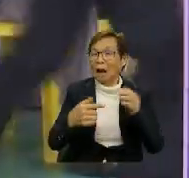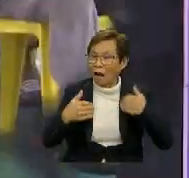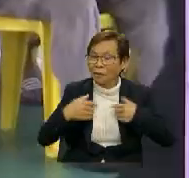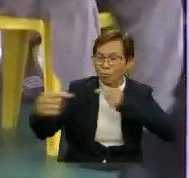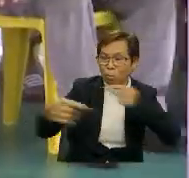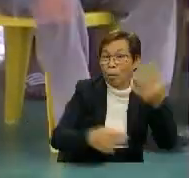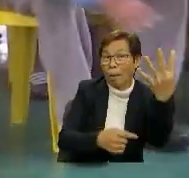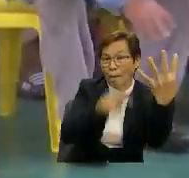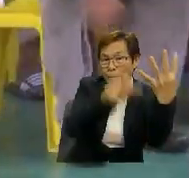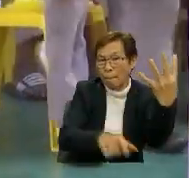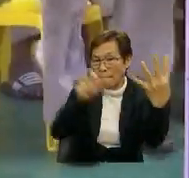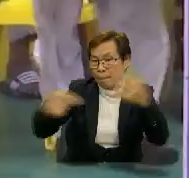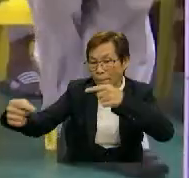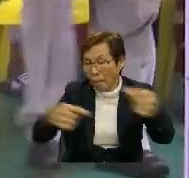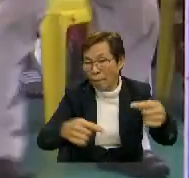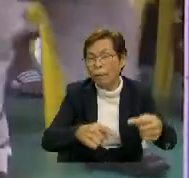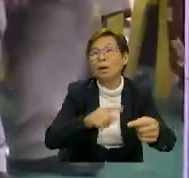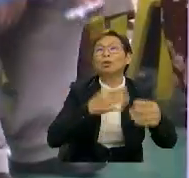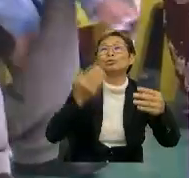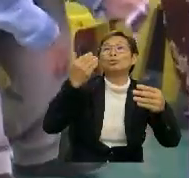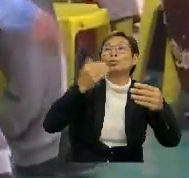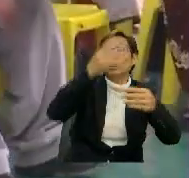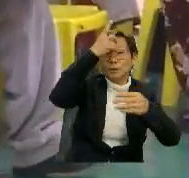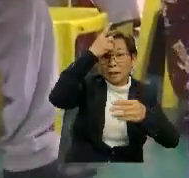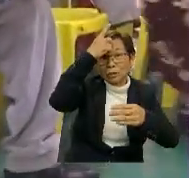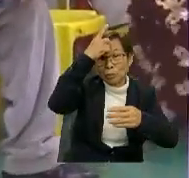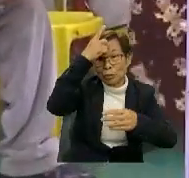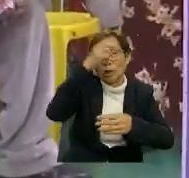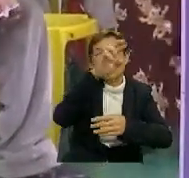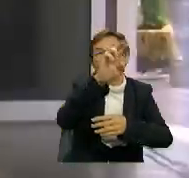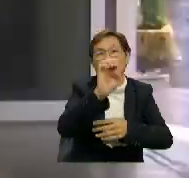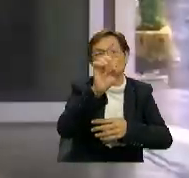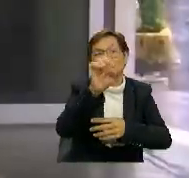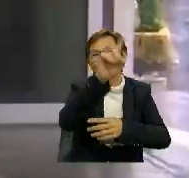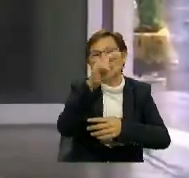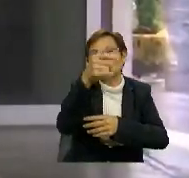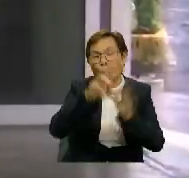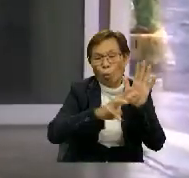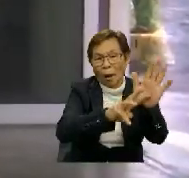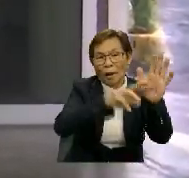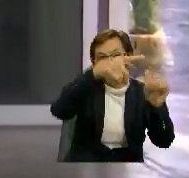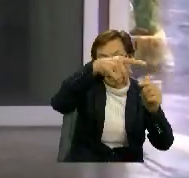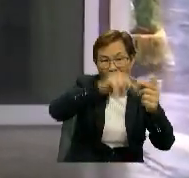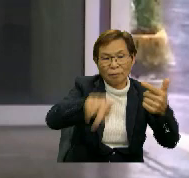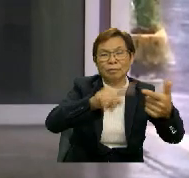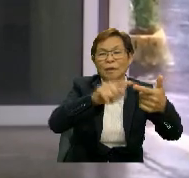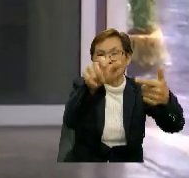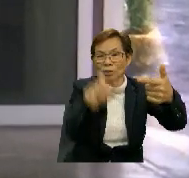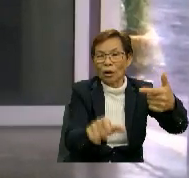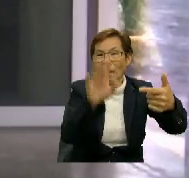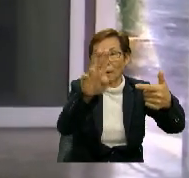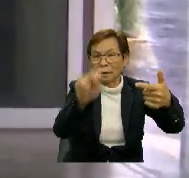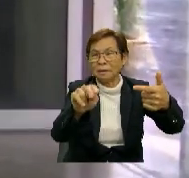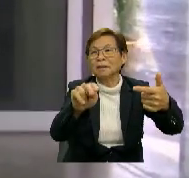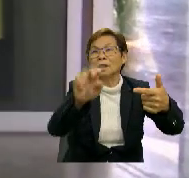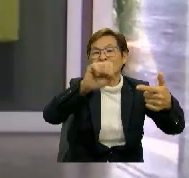menyaksikan pertembungan empat penjuru di antara penyandangnya iaitu Datuk Seri Rizwan Yusof mewakili Perikatan Nasional, calon